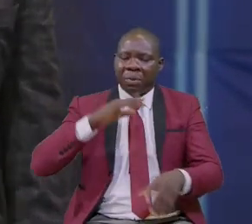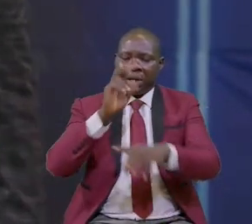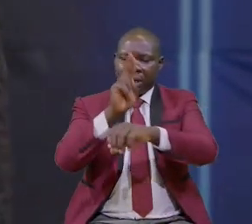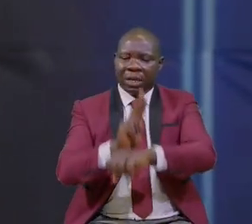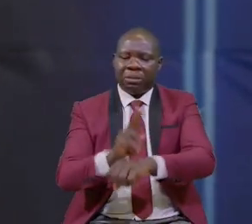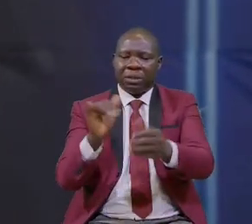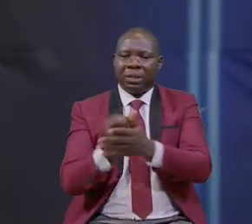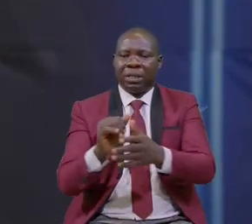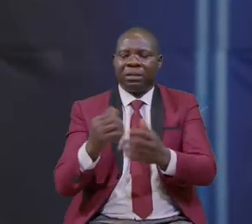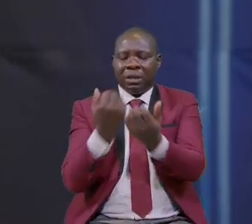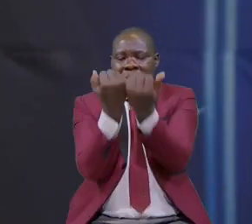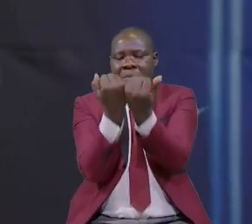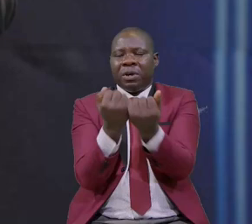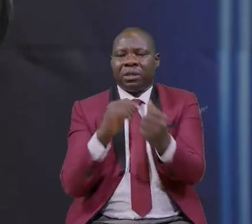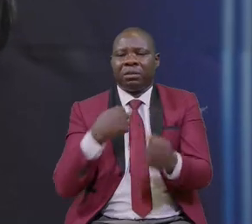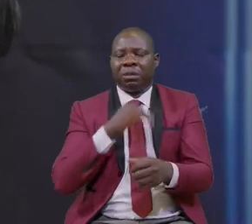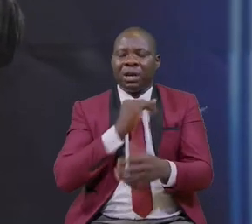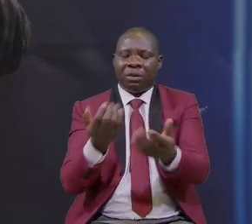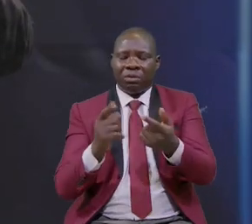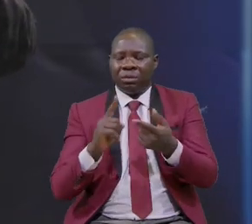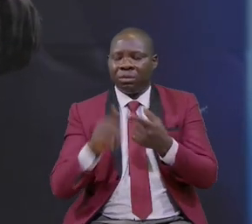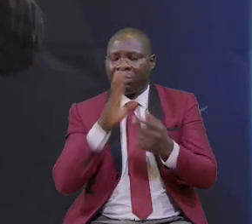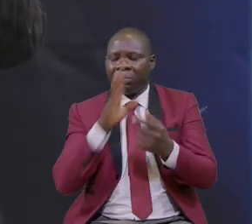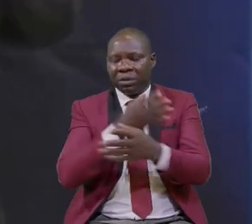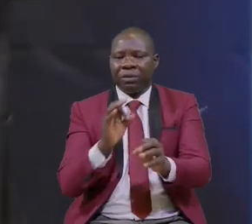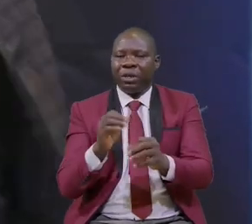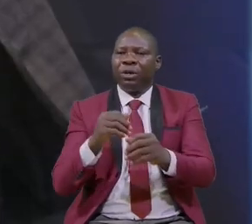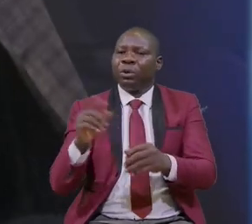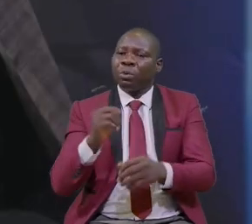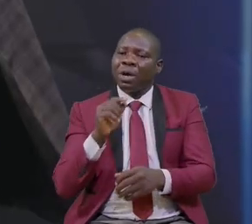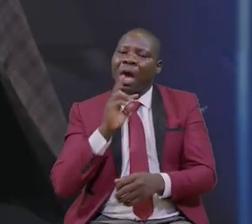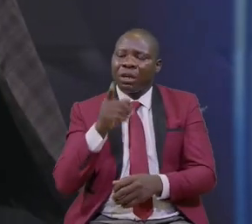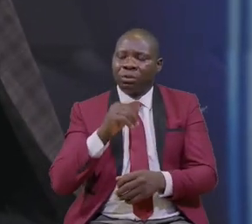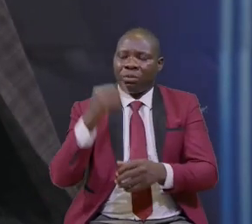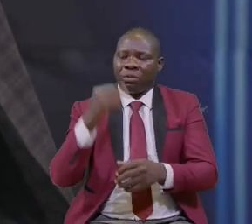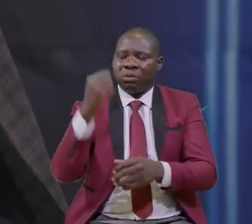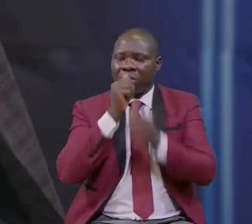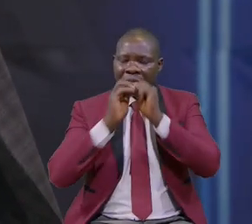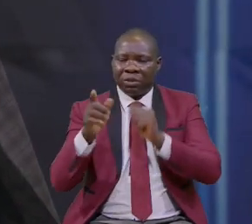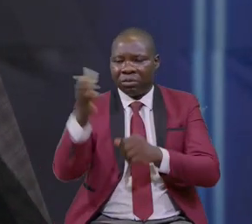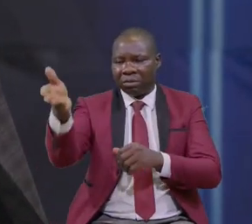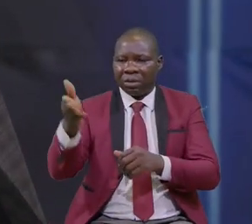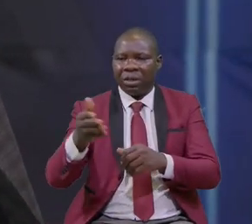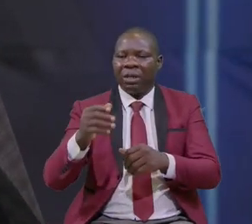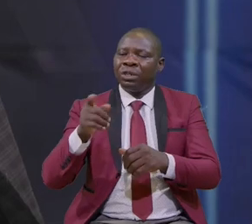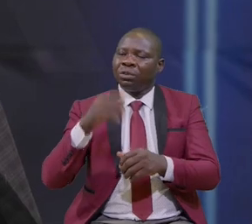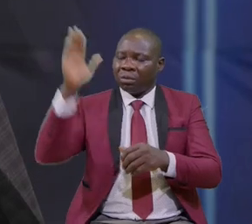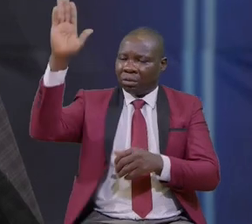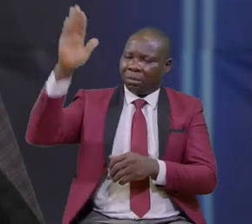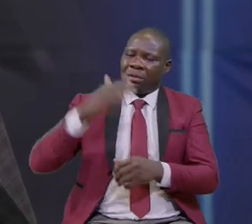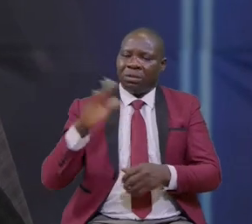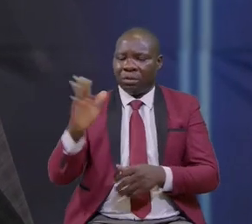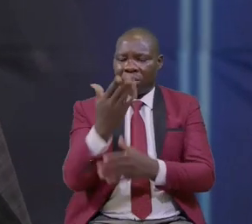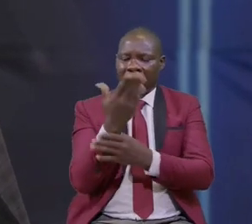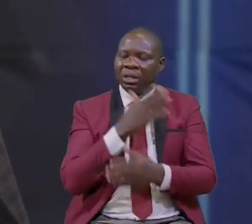es. Que Dieu te bénisse là-bas, que Dieu te bénisse là-bas. Tu lèves simplement la main et tu dis, Seigneur, je suis là. La